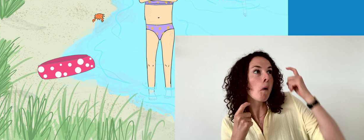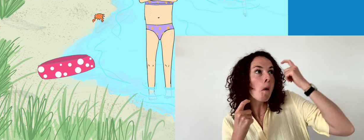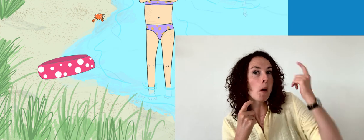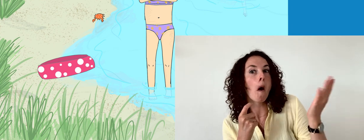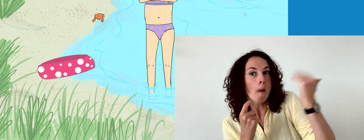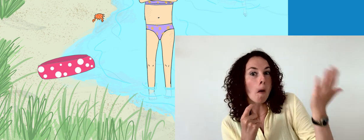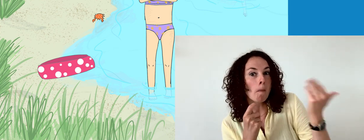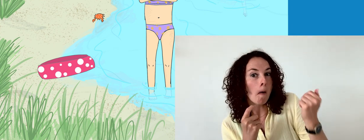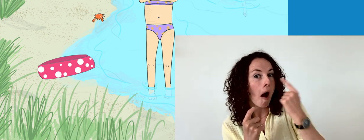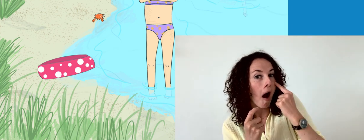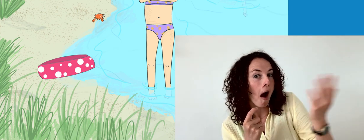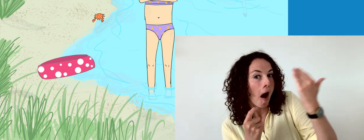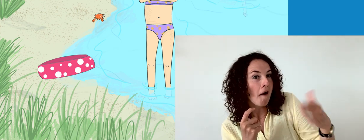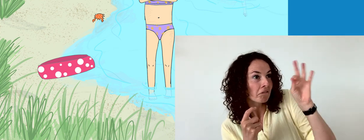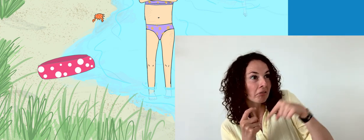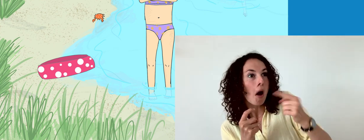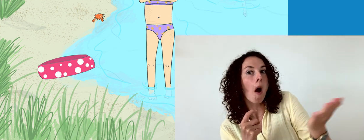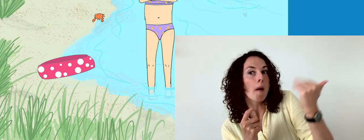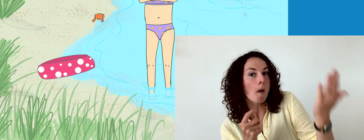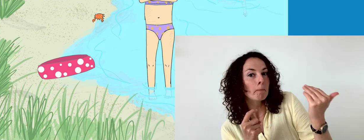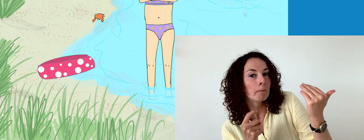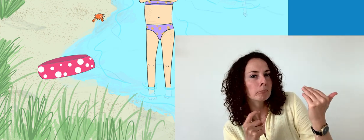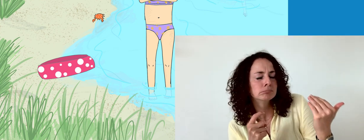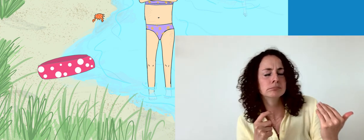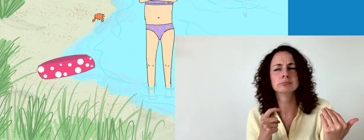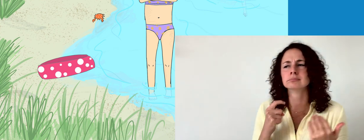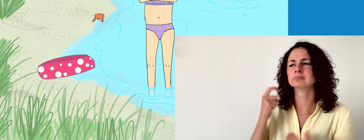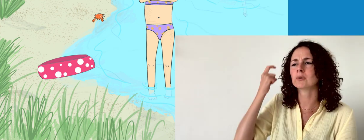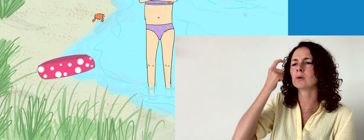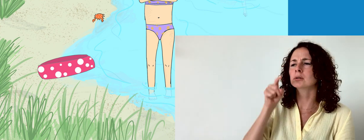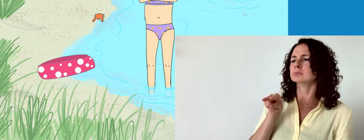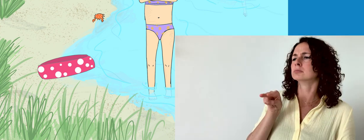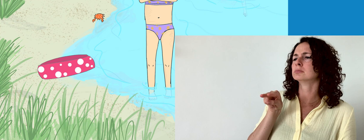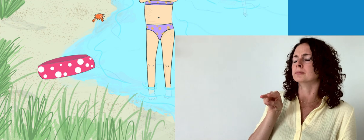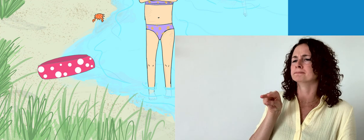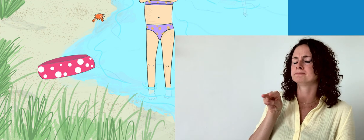Ode, kom eens Vielt Mare Toe, kom eens kijken